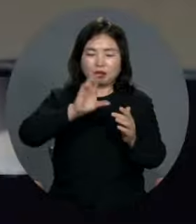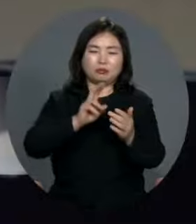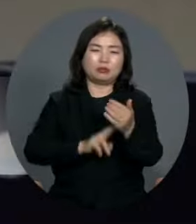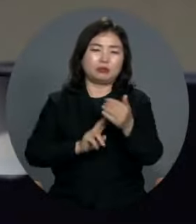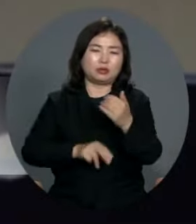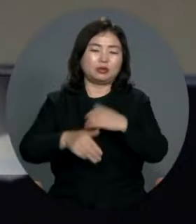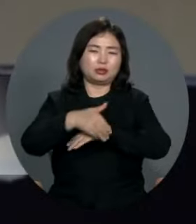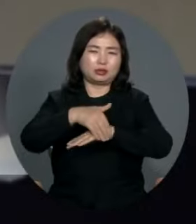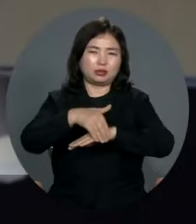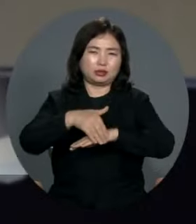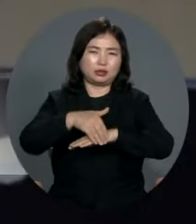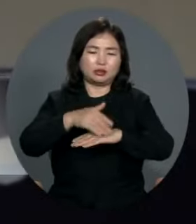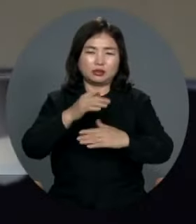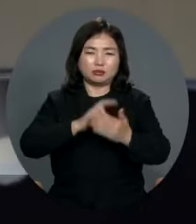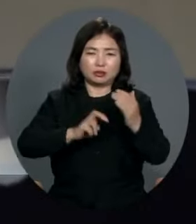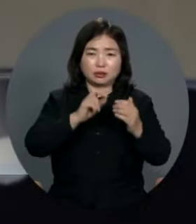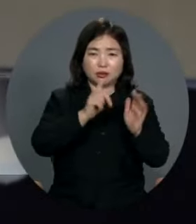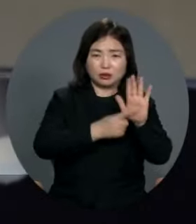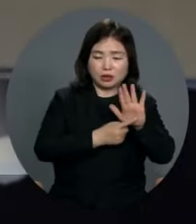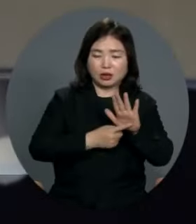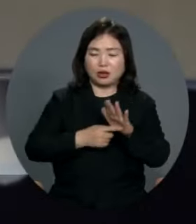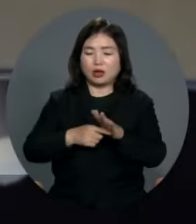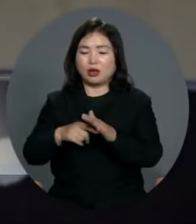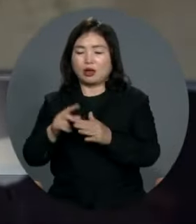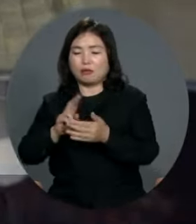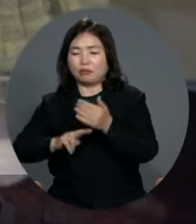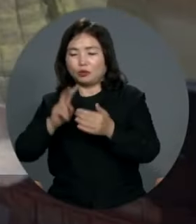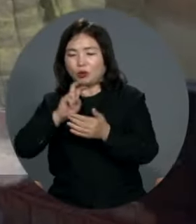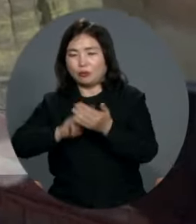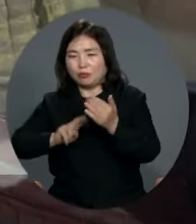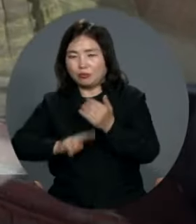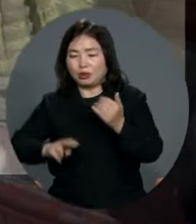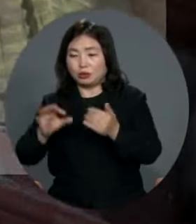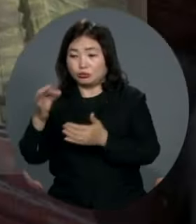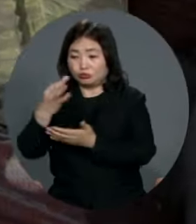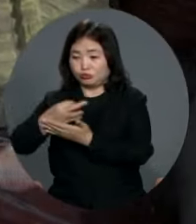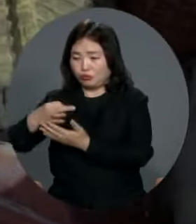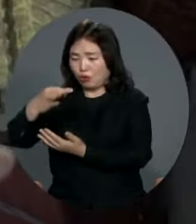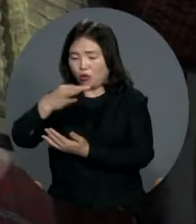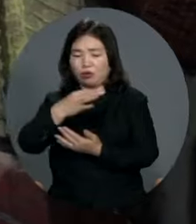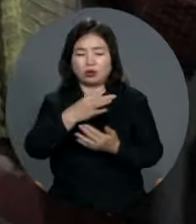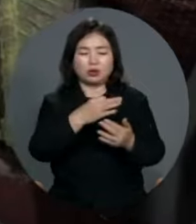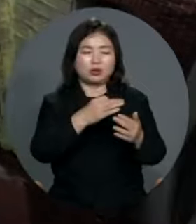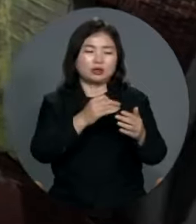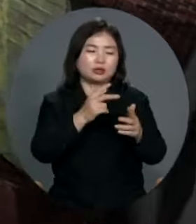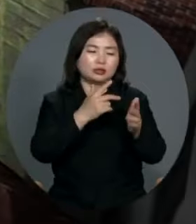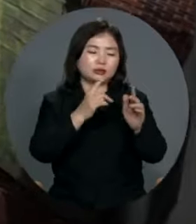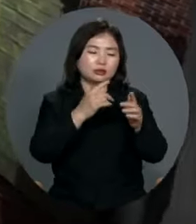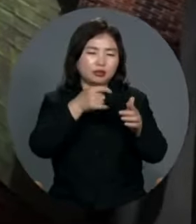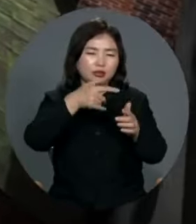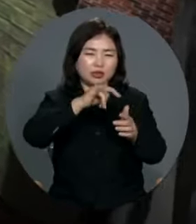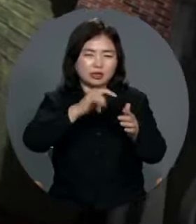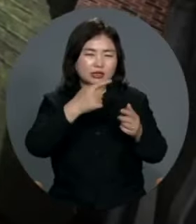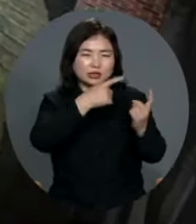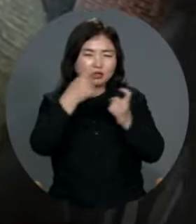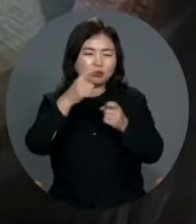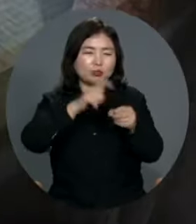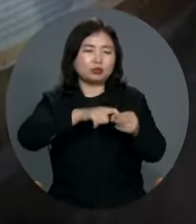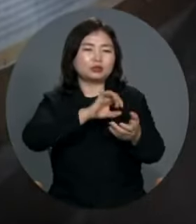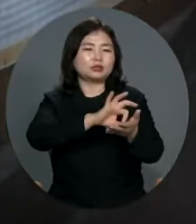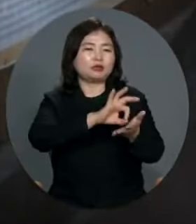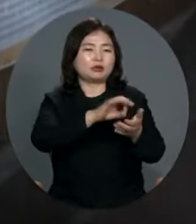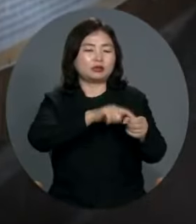예정입니다. 음악회와 앨범 수익금은 모두 전태일 기념 사업에 씁니다. 이번 공연은